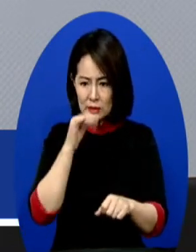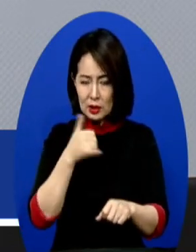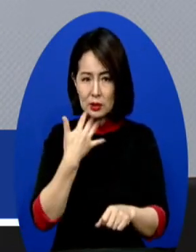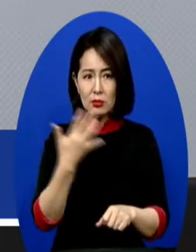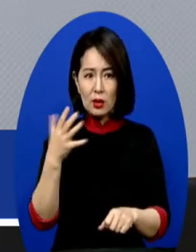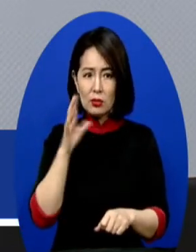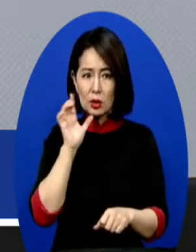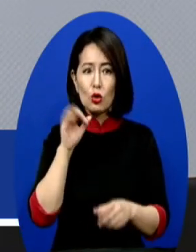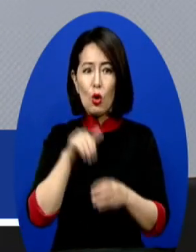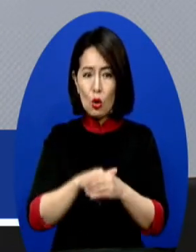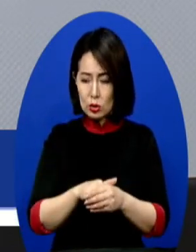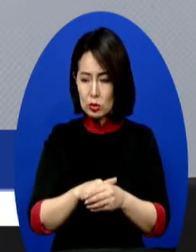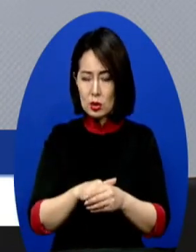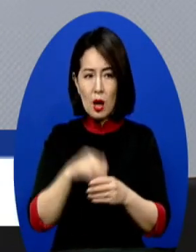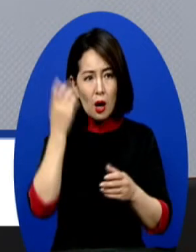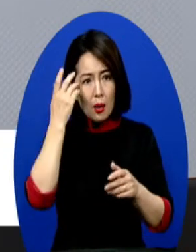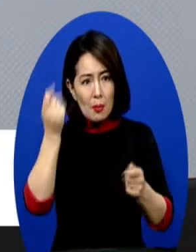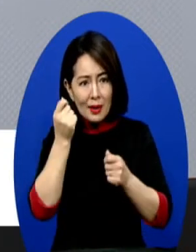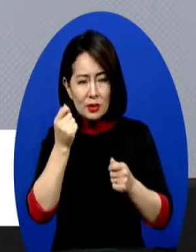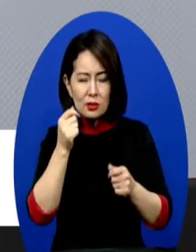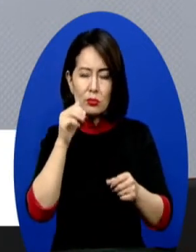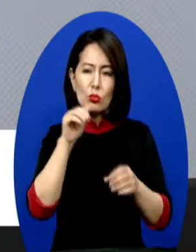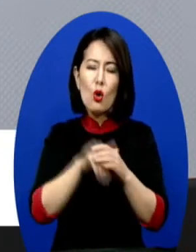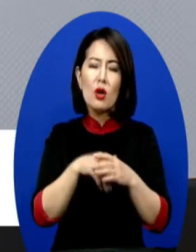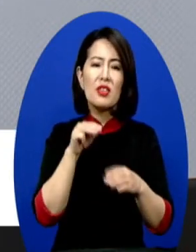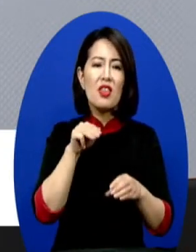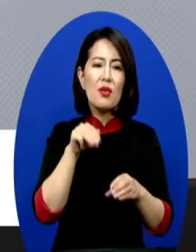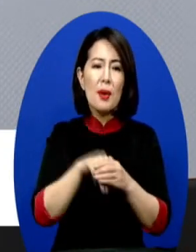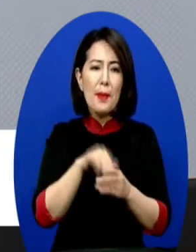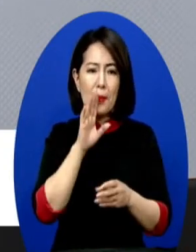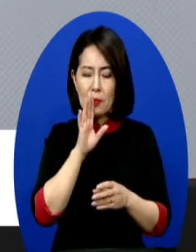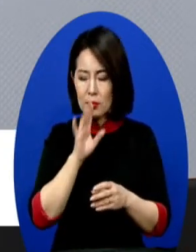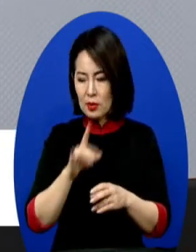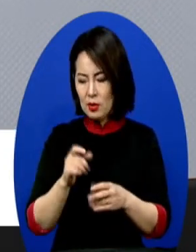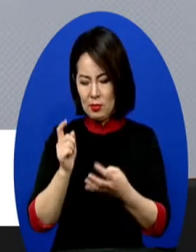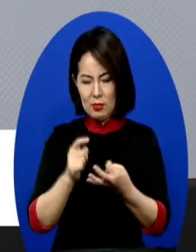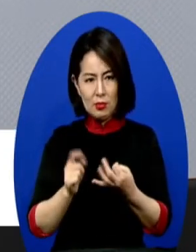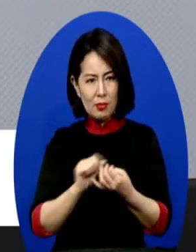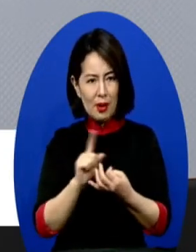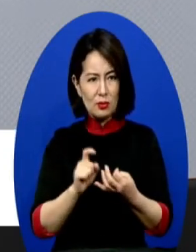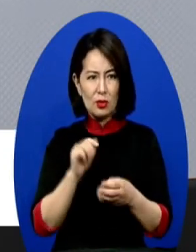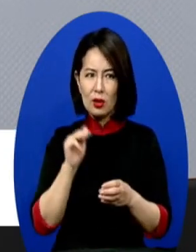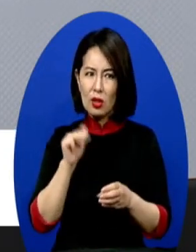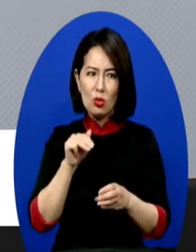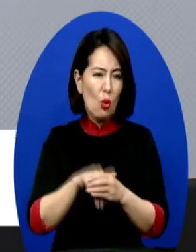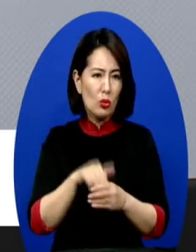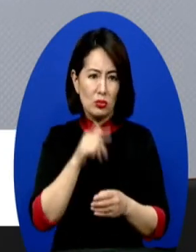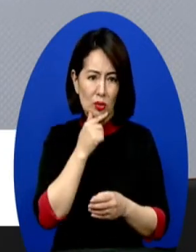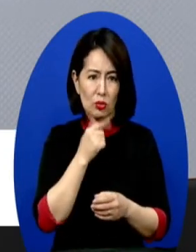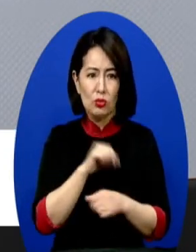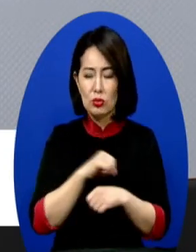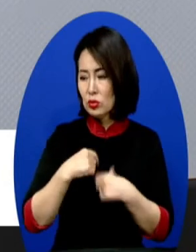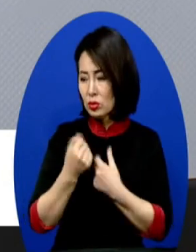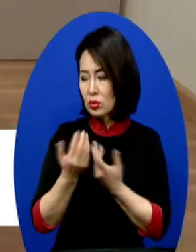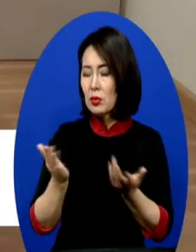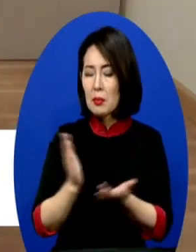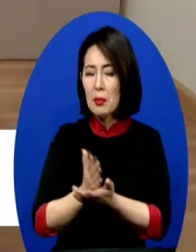хүрсэн. За малчнаар тэтгэвртэй орох гэтэл энэ асуудлуудаас болж тэтгэвртэй орч чадахгүй байгаа иргэдэл бас